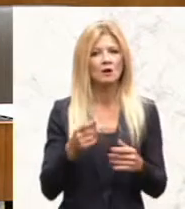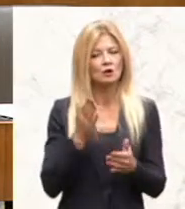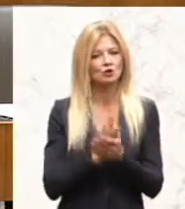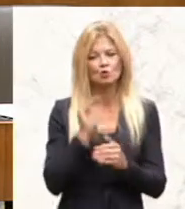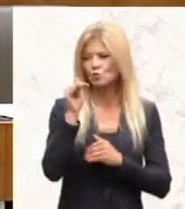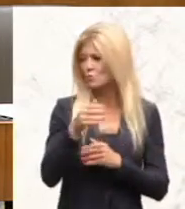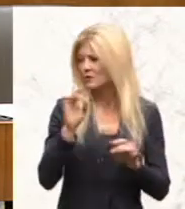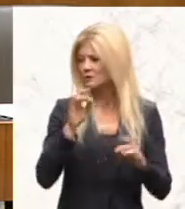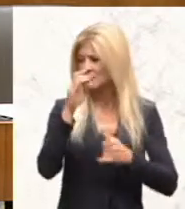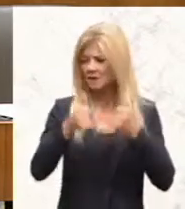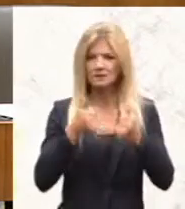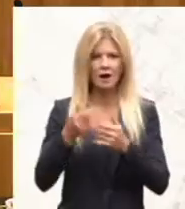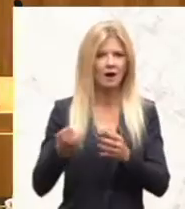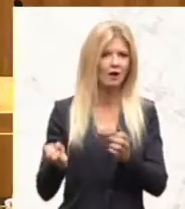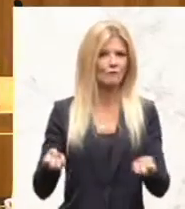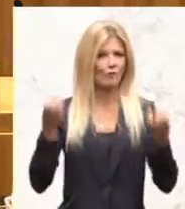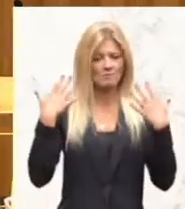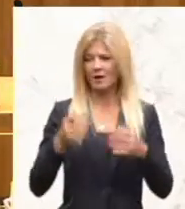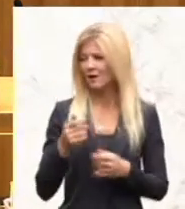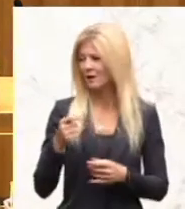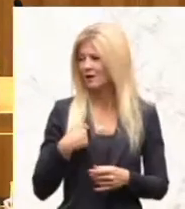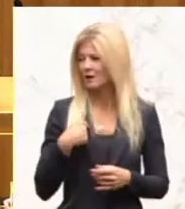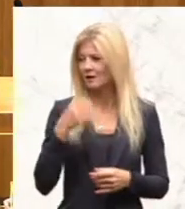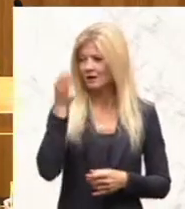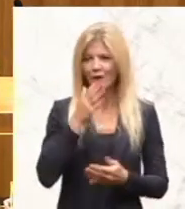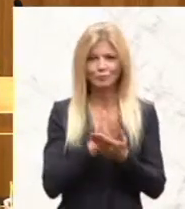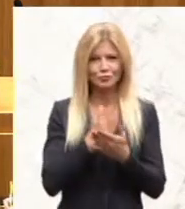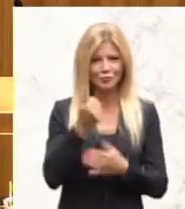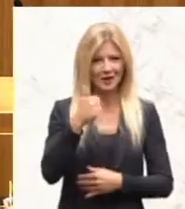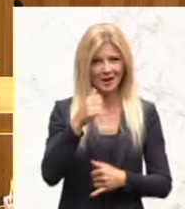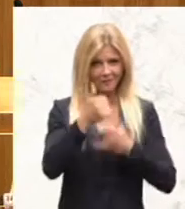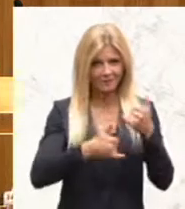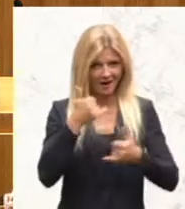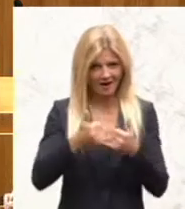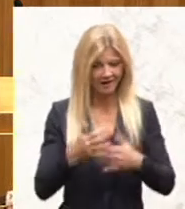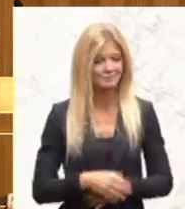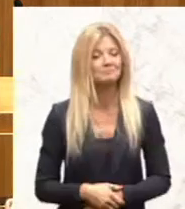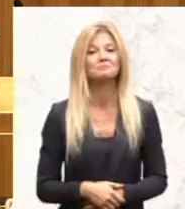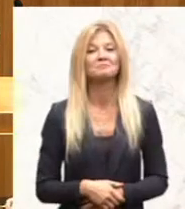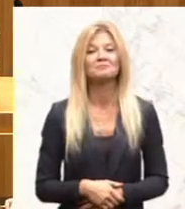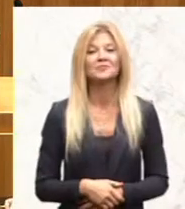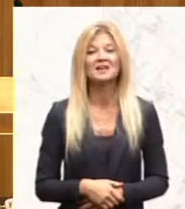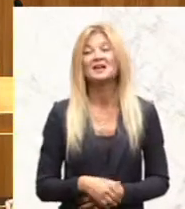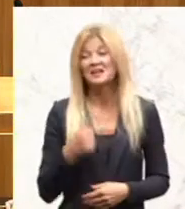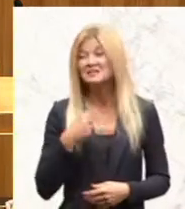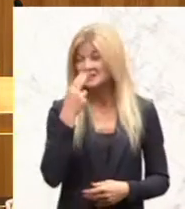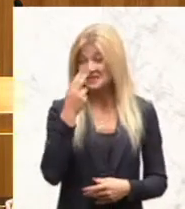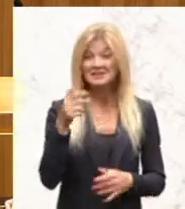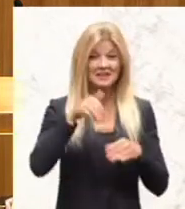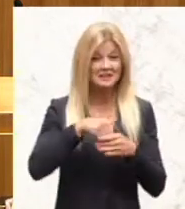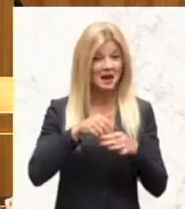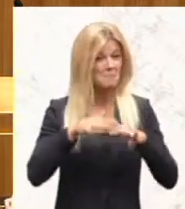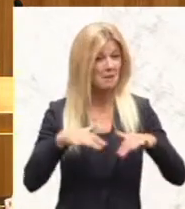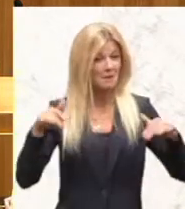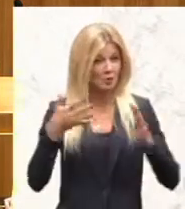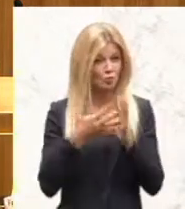10 Jahre zurückliegen, ich glaube sogar schon 11 Jahre. Sie sehen, die Kontrollarbeit im Parlament ist äußerst mühsam, die